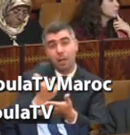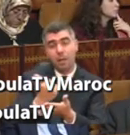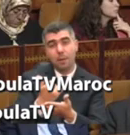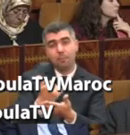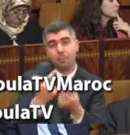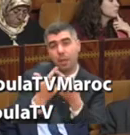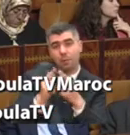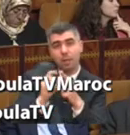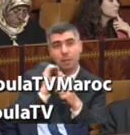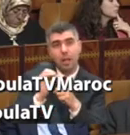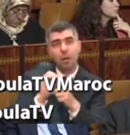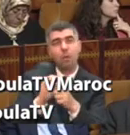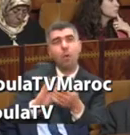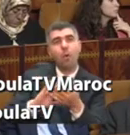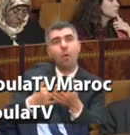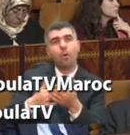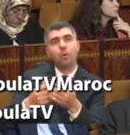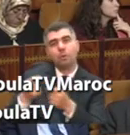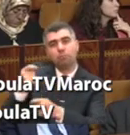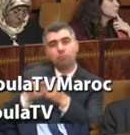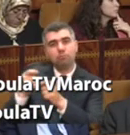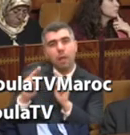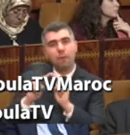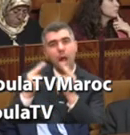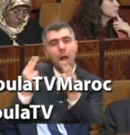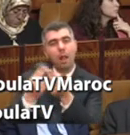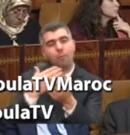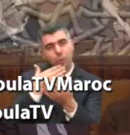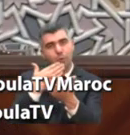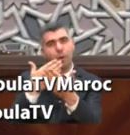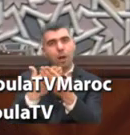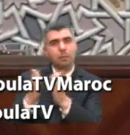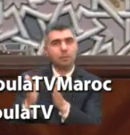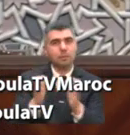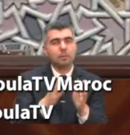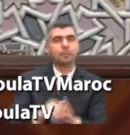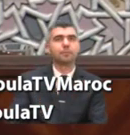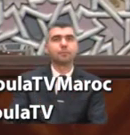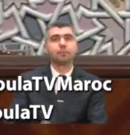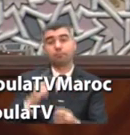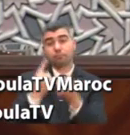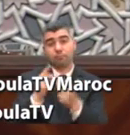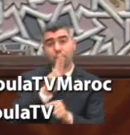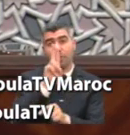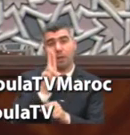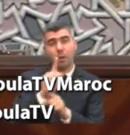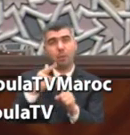أحد الآليات الضرورية لتشجيع الاستثمار الخاص. وشكرا. شكرا سيد نائب. هل من تعقيب إضافي؟